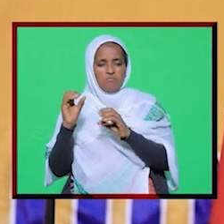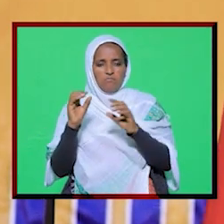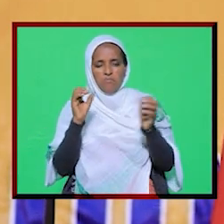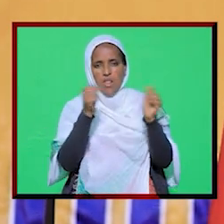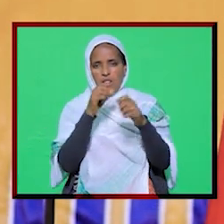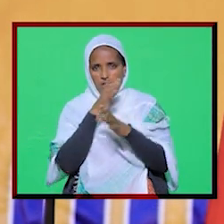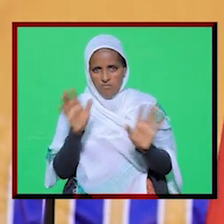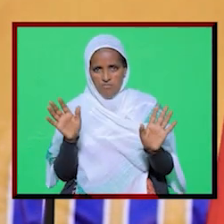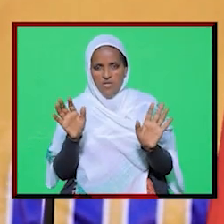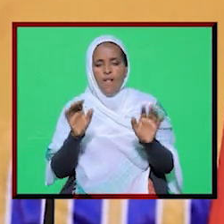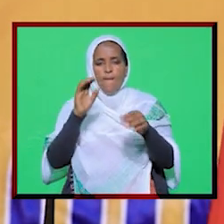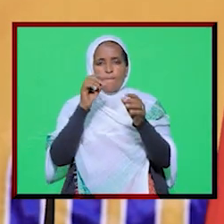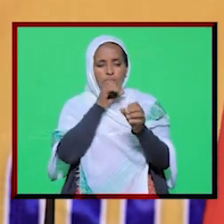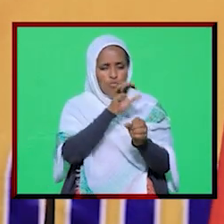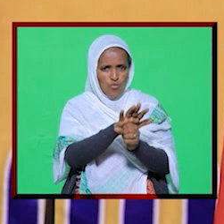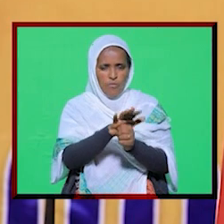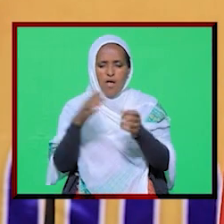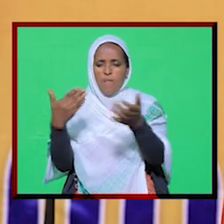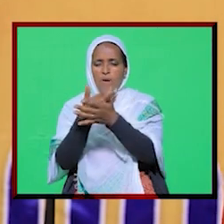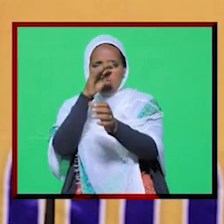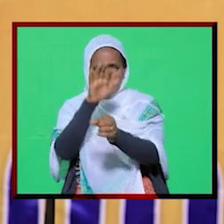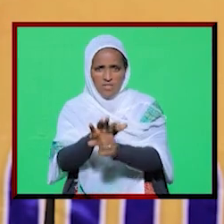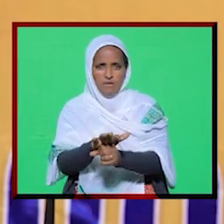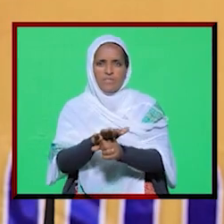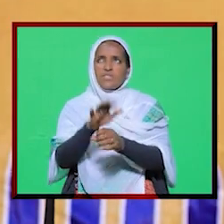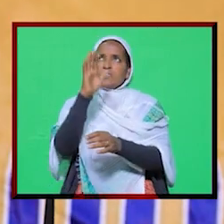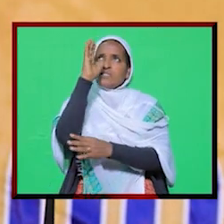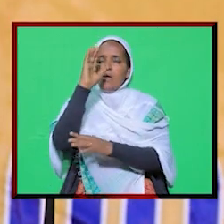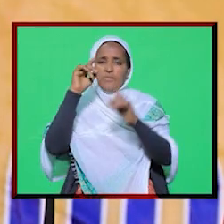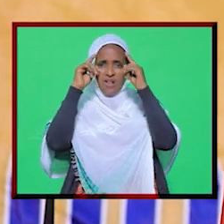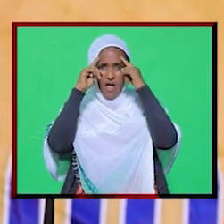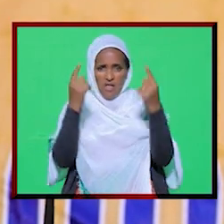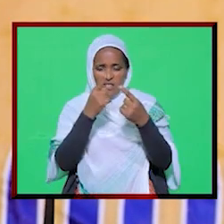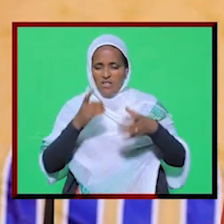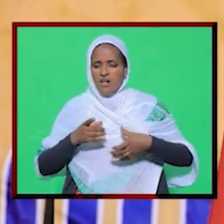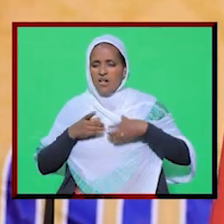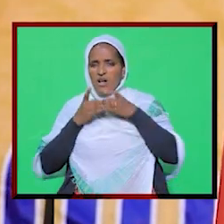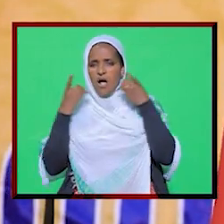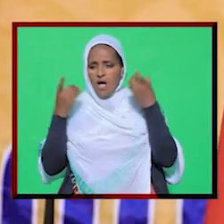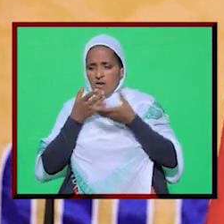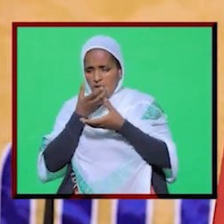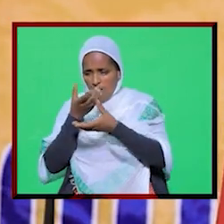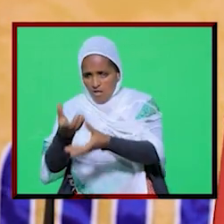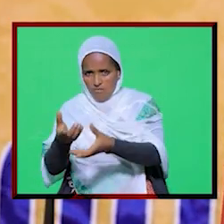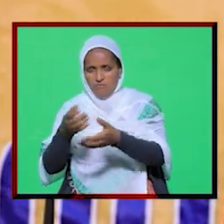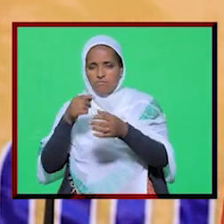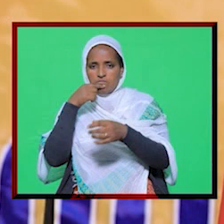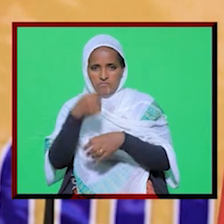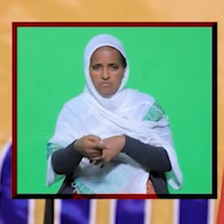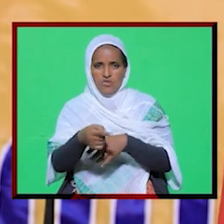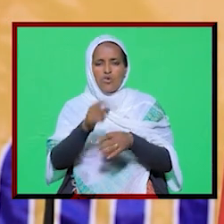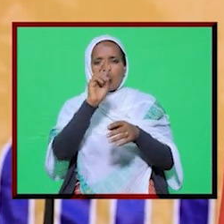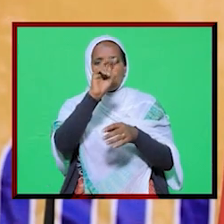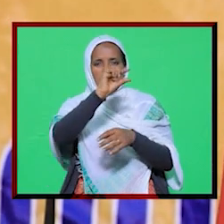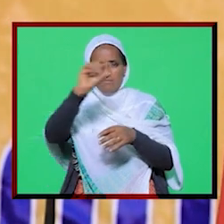አይደለም። በብሉይ ኪዳንም በሐዲስ ኪዳንም እግዚአብሔር ኃጢአትን ለካህን እንድንናዘዝ አዟል።